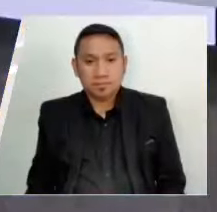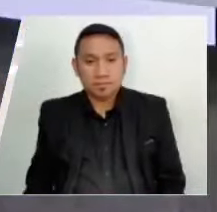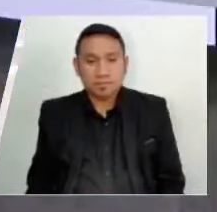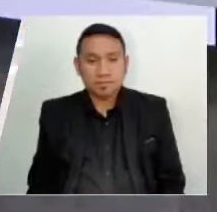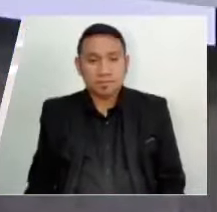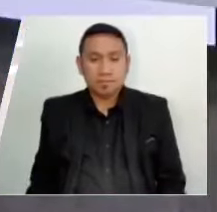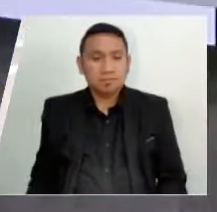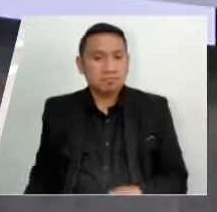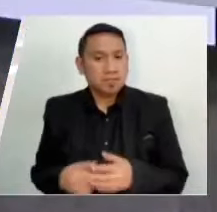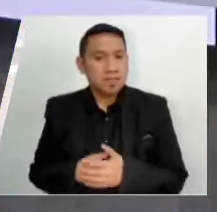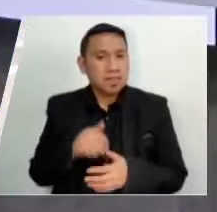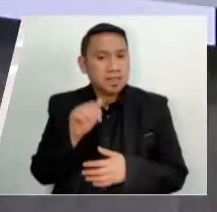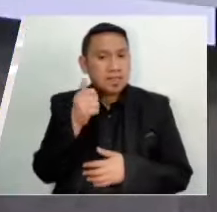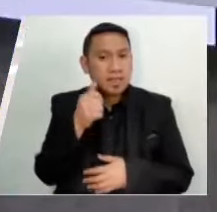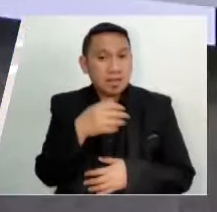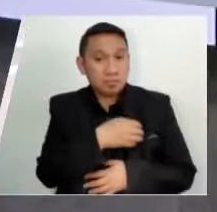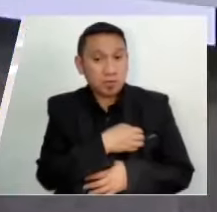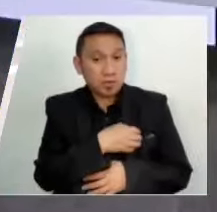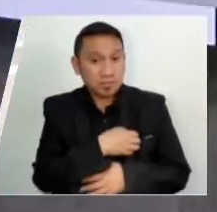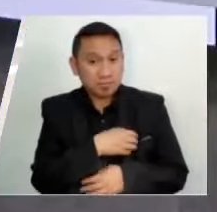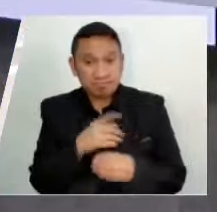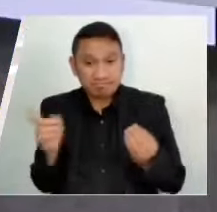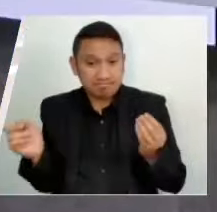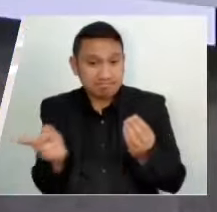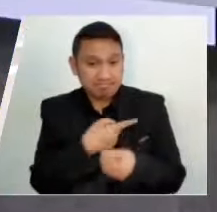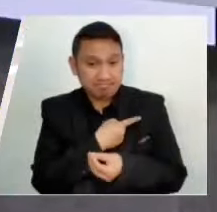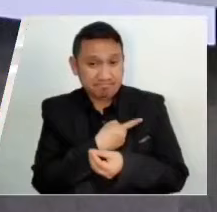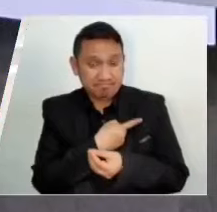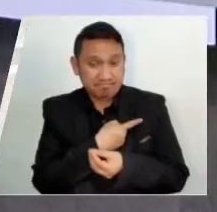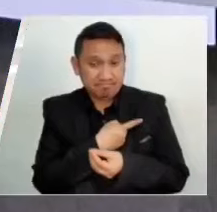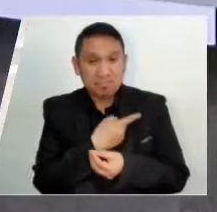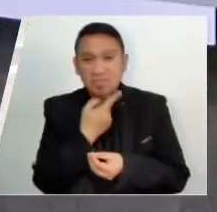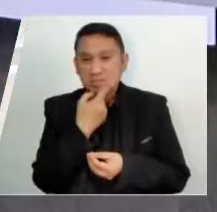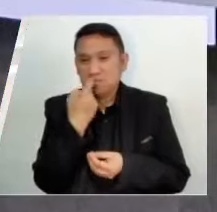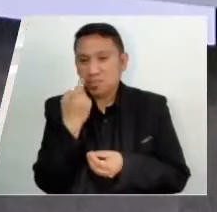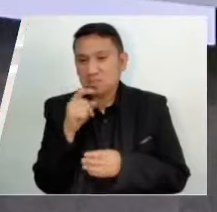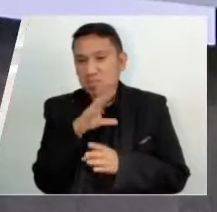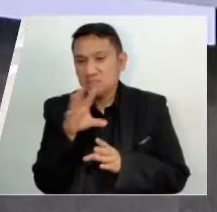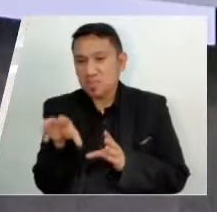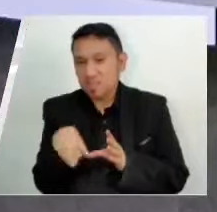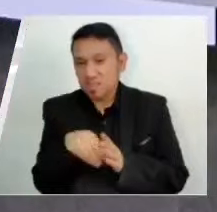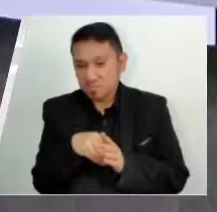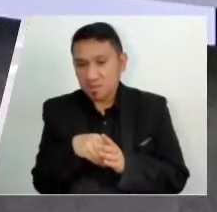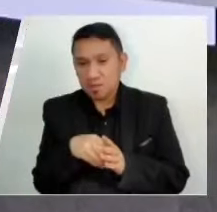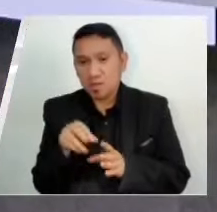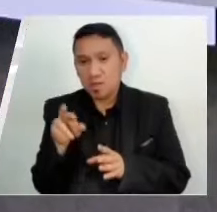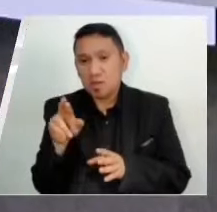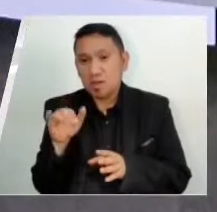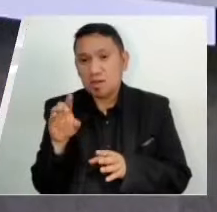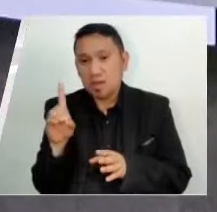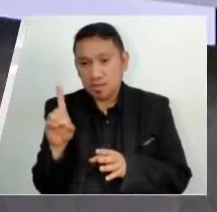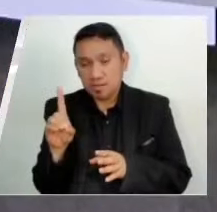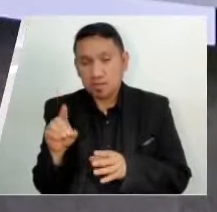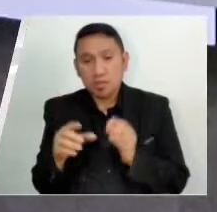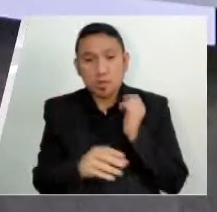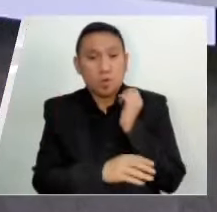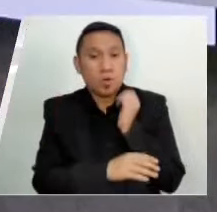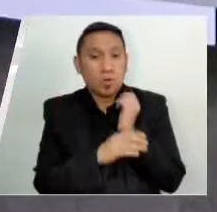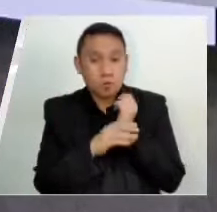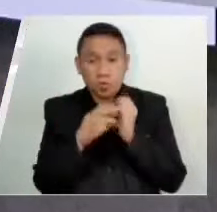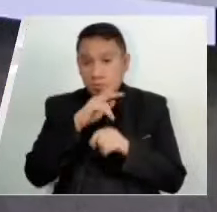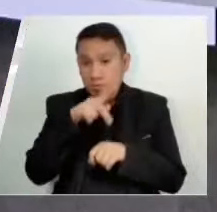10 pulis ang sinibak sa serbisyo matapos masangkot sa questionable raid sa isang kondominium sa Paranaque noong